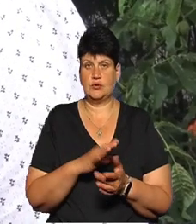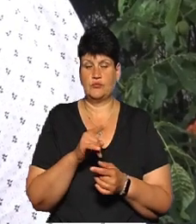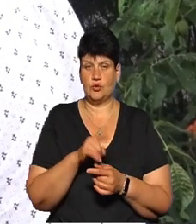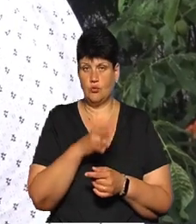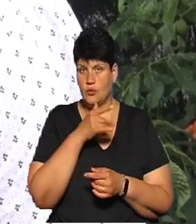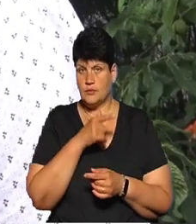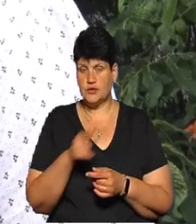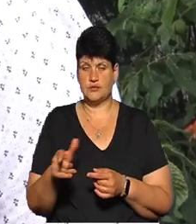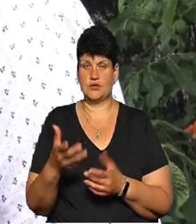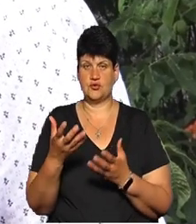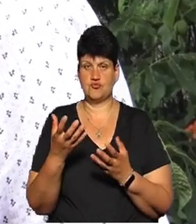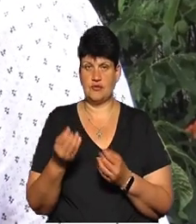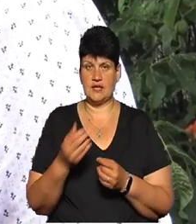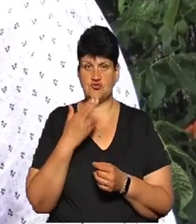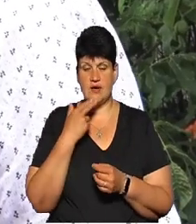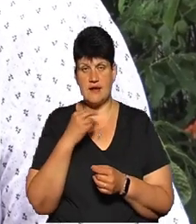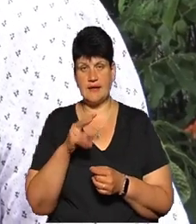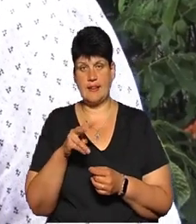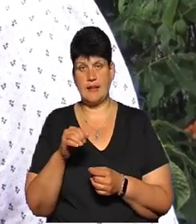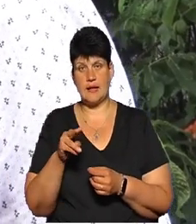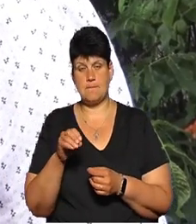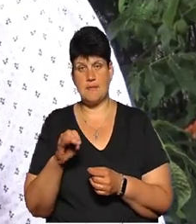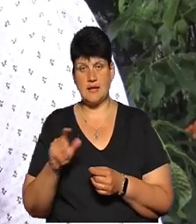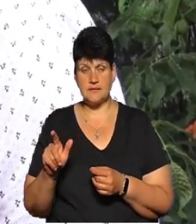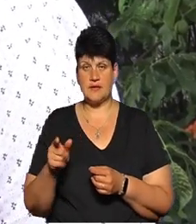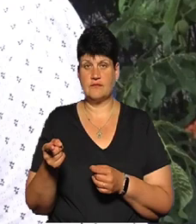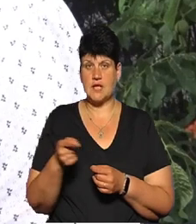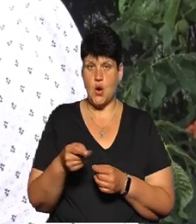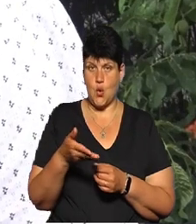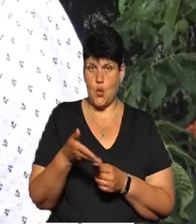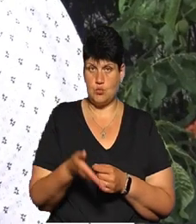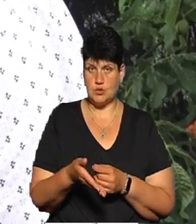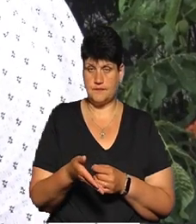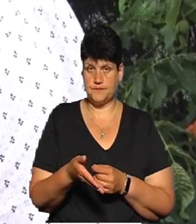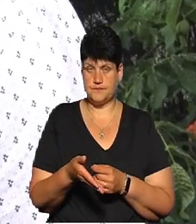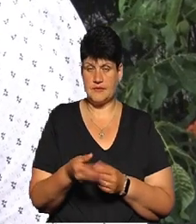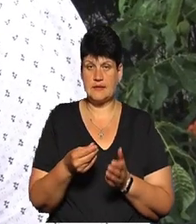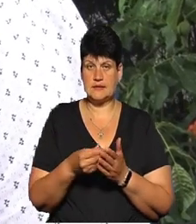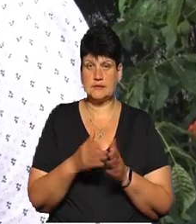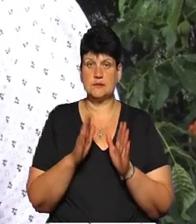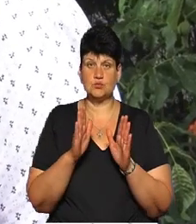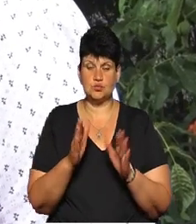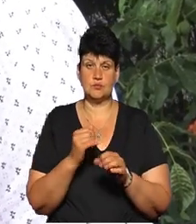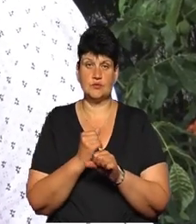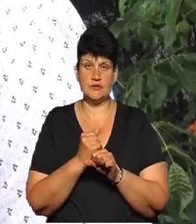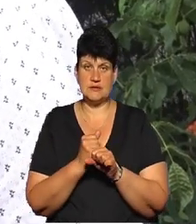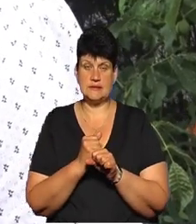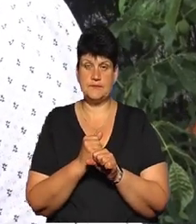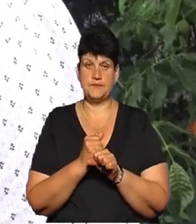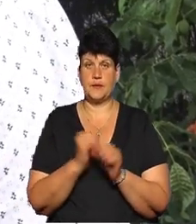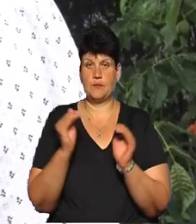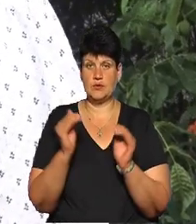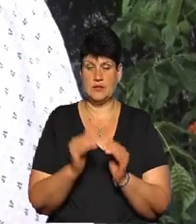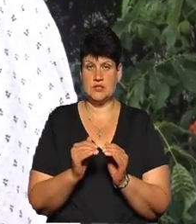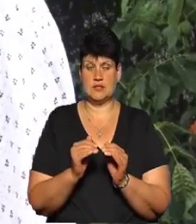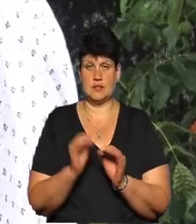на червень і липень. Тобто в Тернополі тарифи будуть діяти з понижуючим коефіцієнтом ще